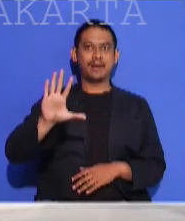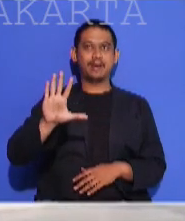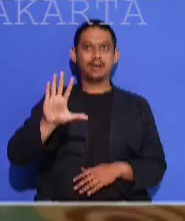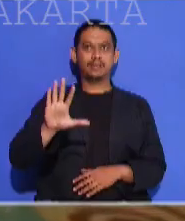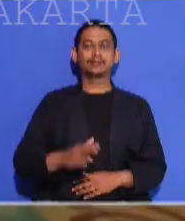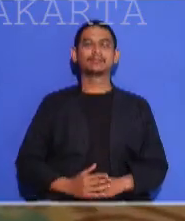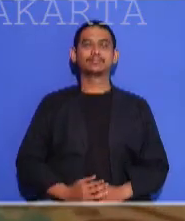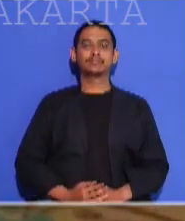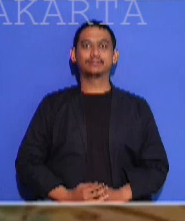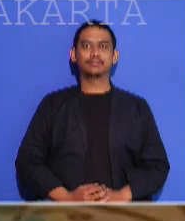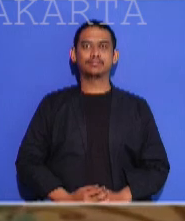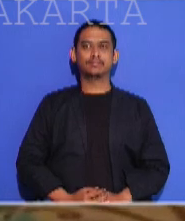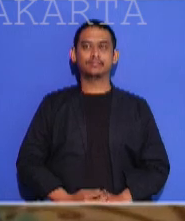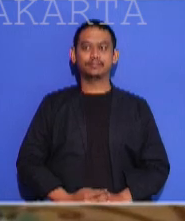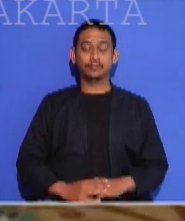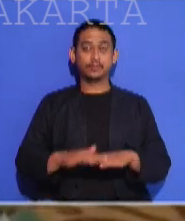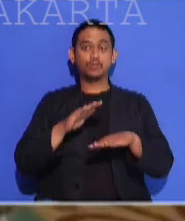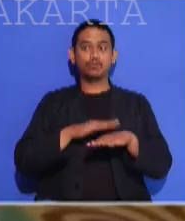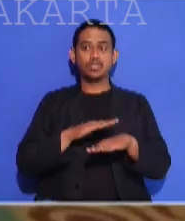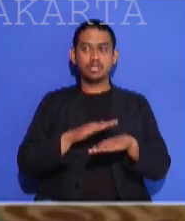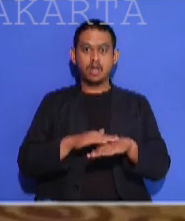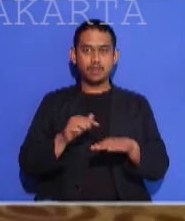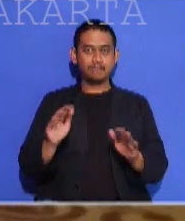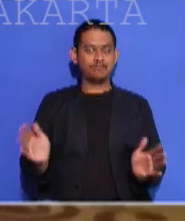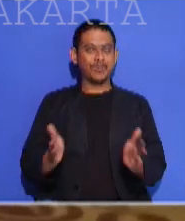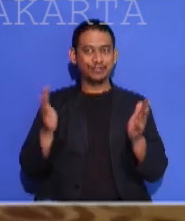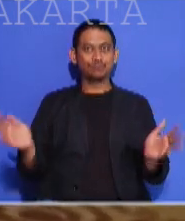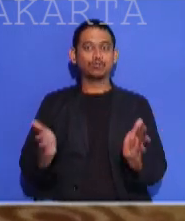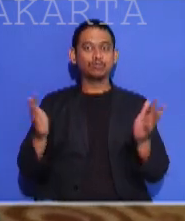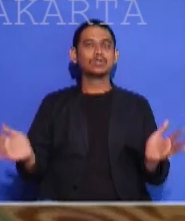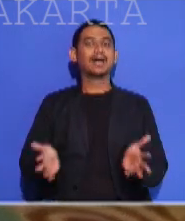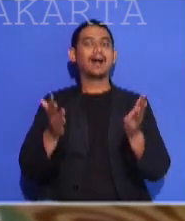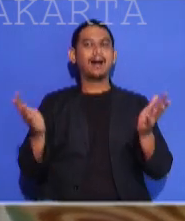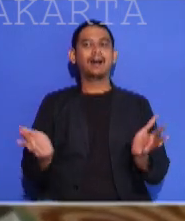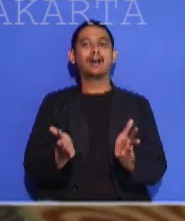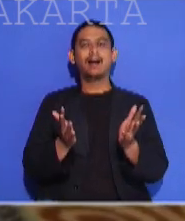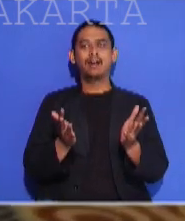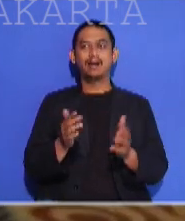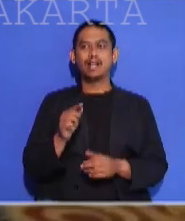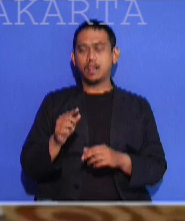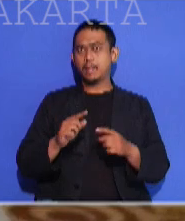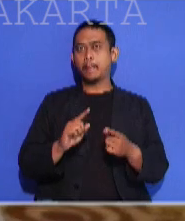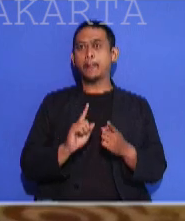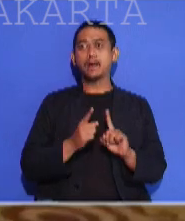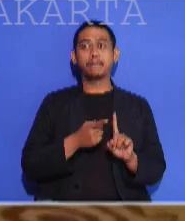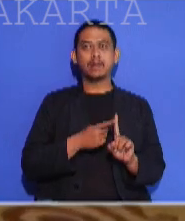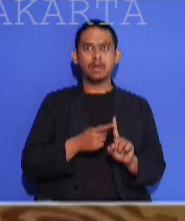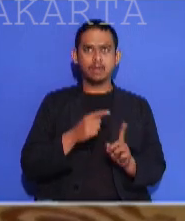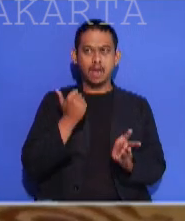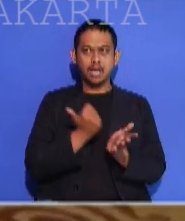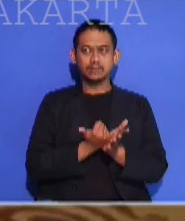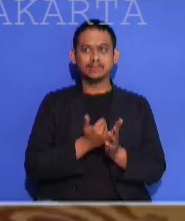2024 kebudaya yang akan kita kembangkan kita tonjolkan t adalah yang pertama adalah yang asli dari